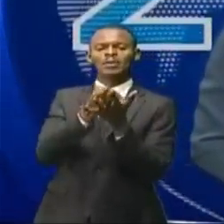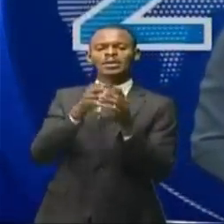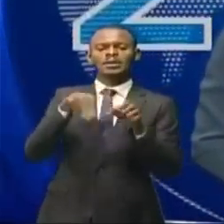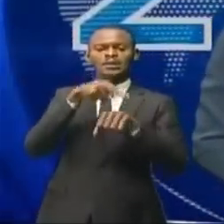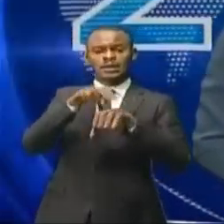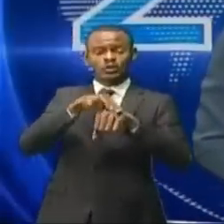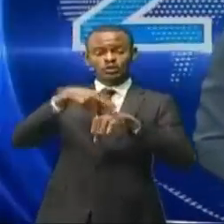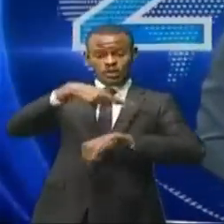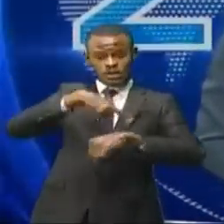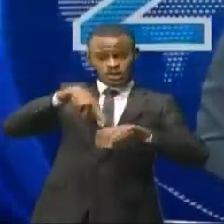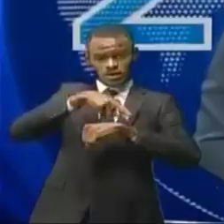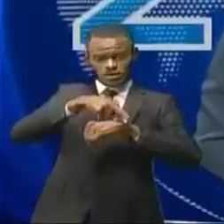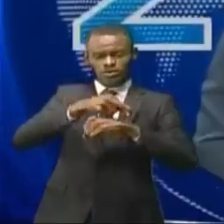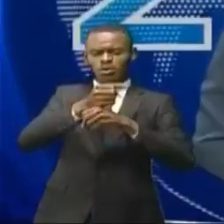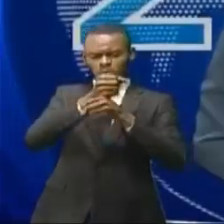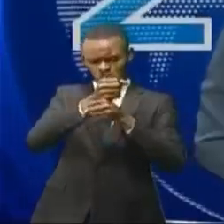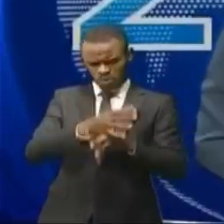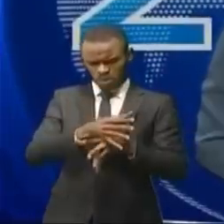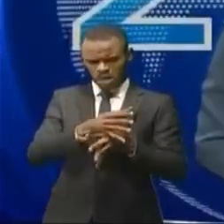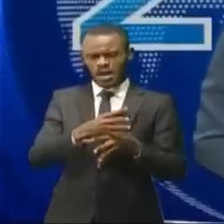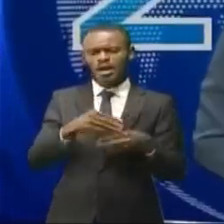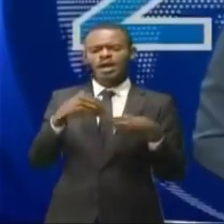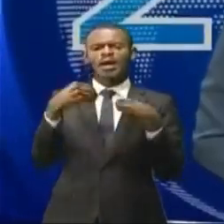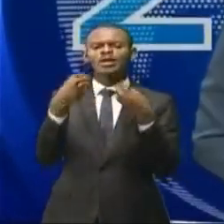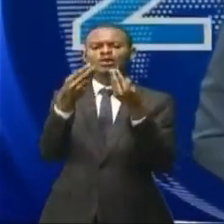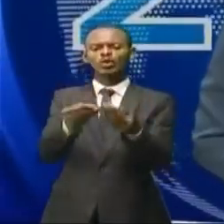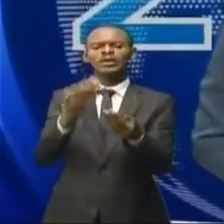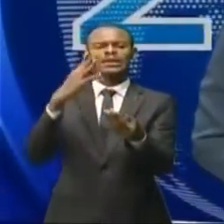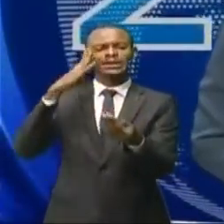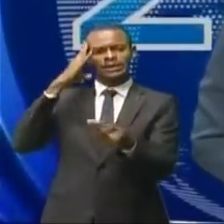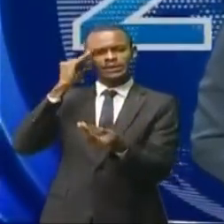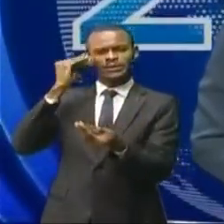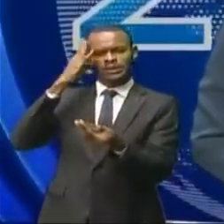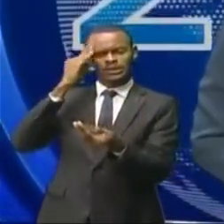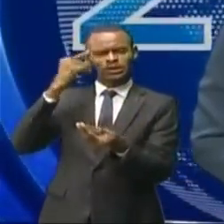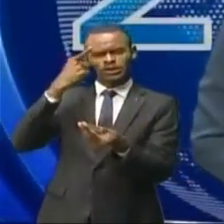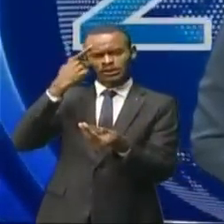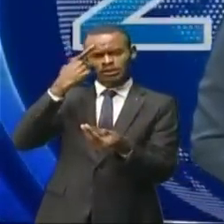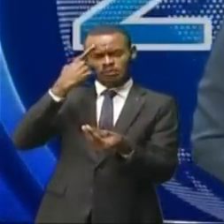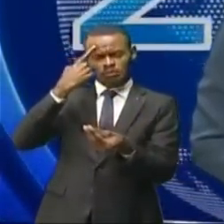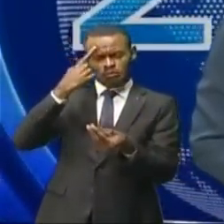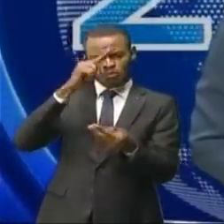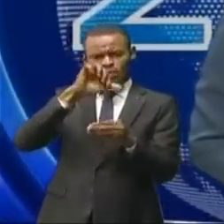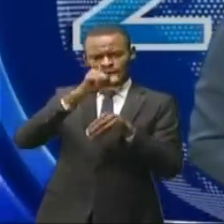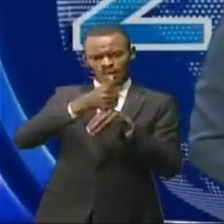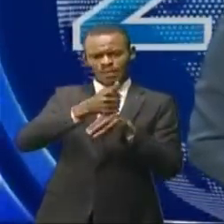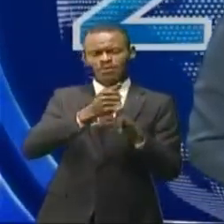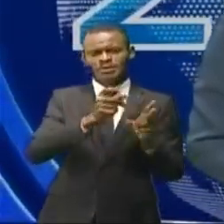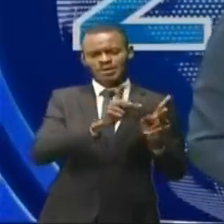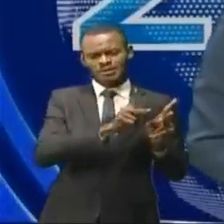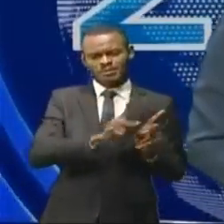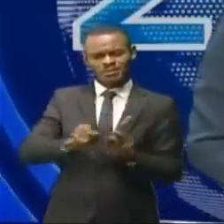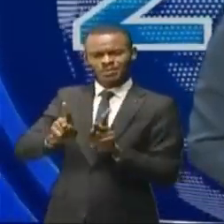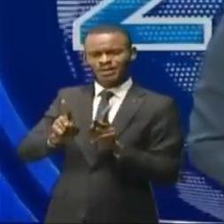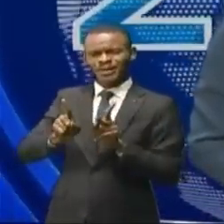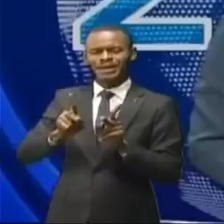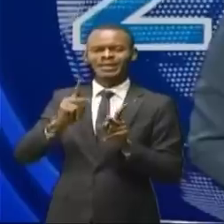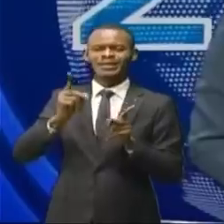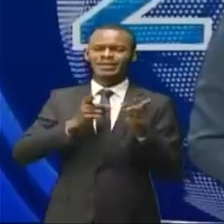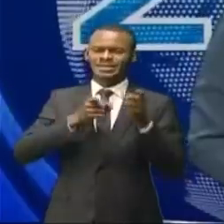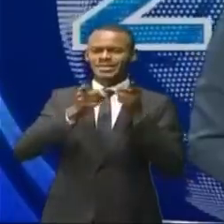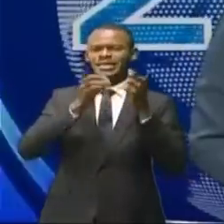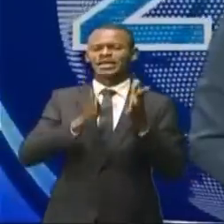expertise dans la matérialisation du plan directeur d'industrialisation de la RDC c'est un communiqué